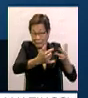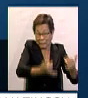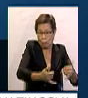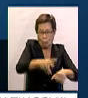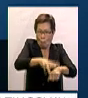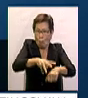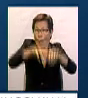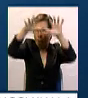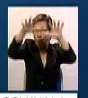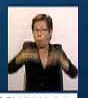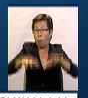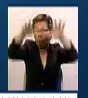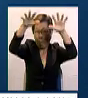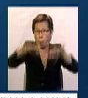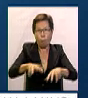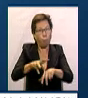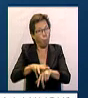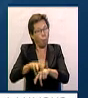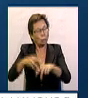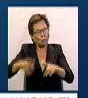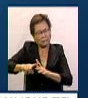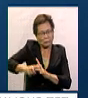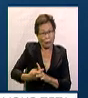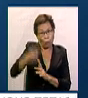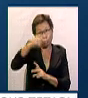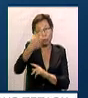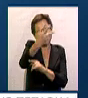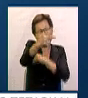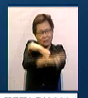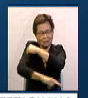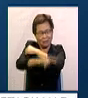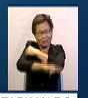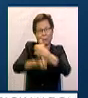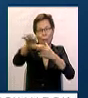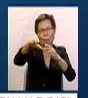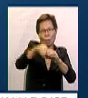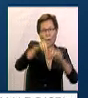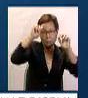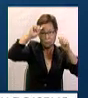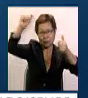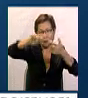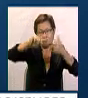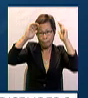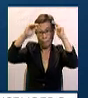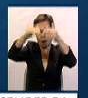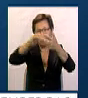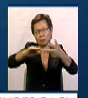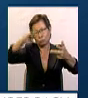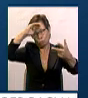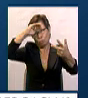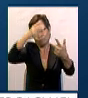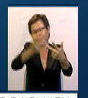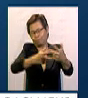amaran hujan lebat peringkat waspada telah mula dikuasakan untuk tiga buah negeri melibatkan negeri Terengganu, Pahang dan juga